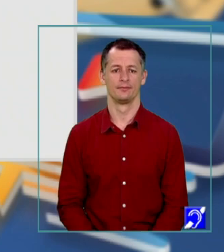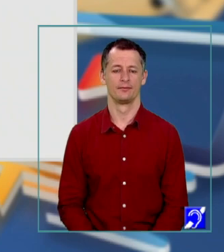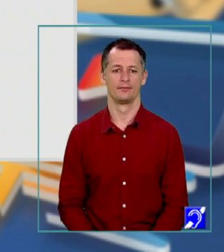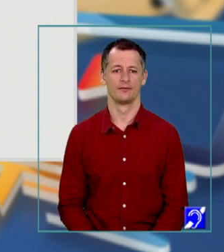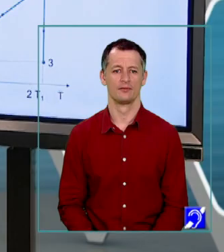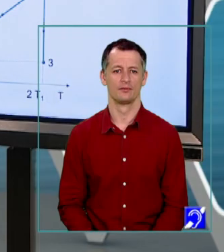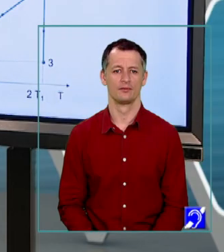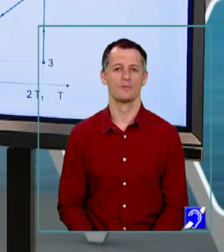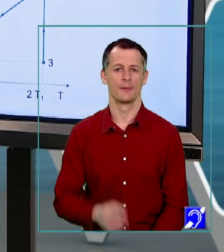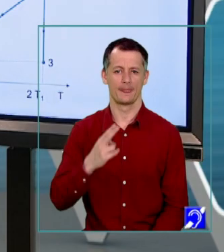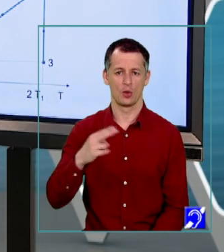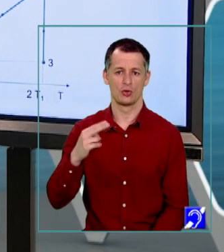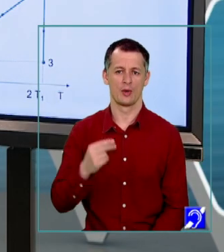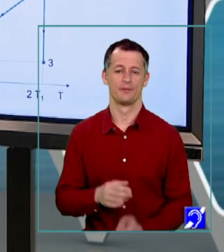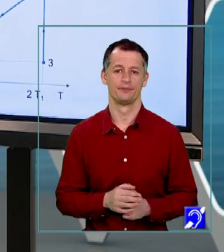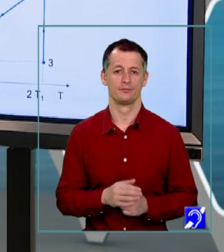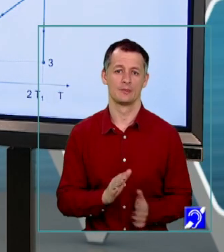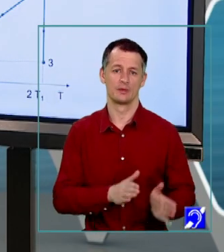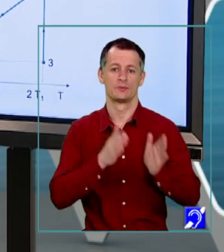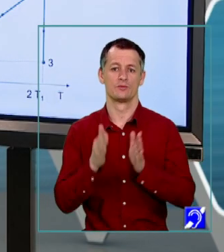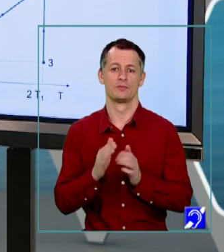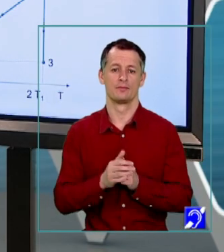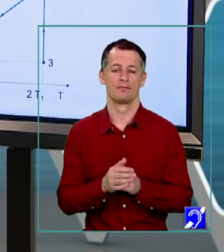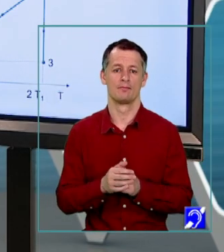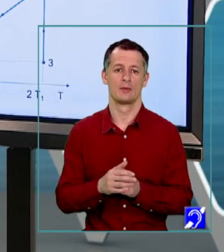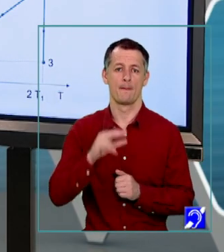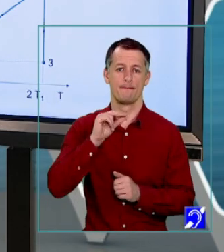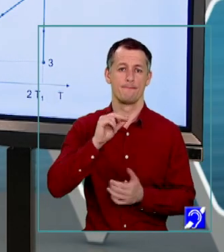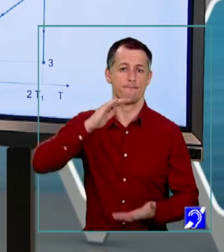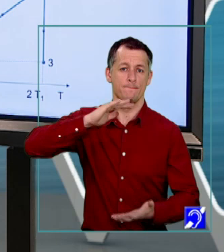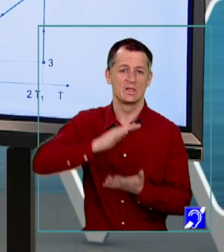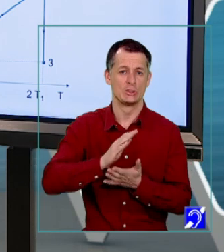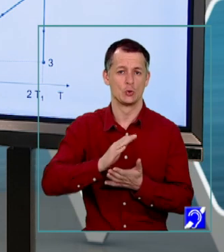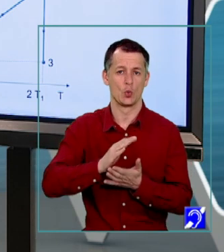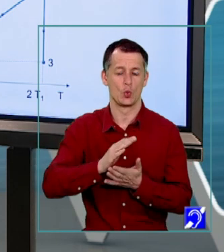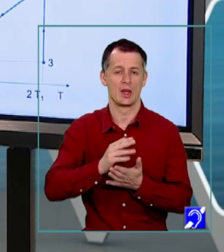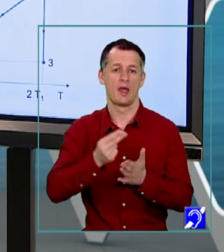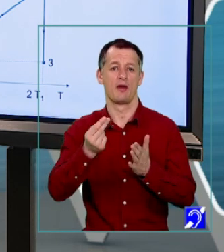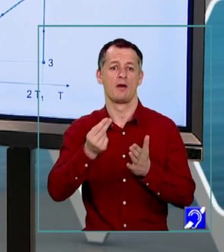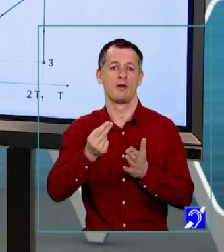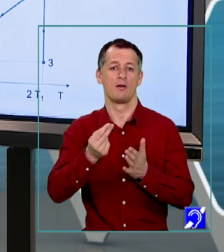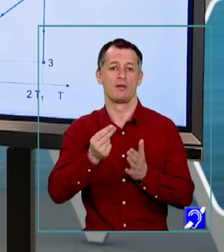departe. În coordonate presiune-temperatură. Presiunea.